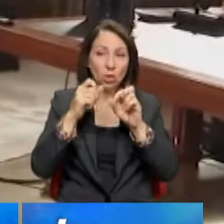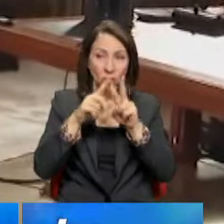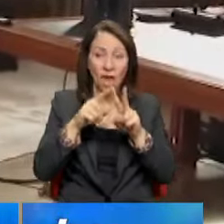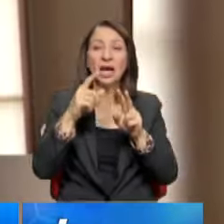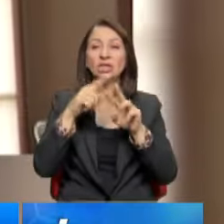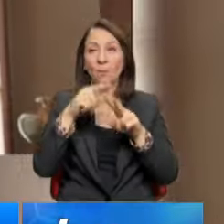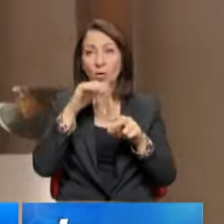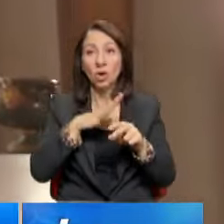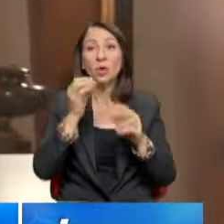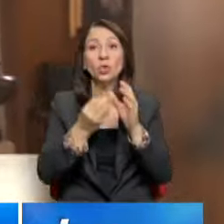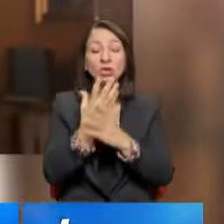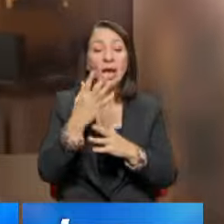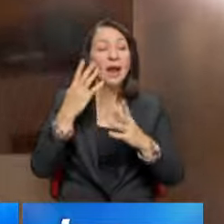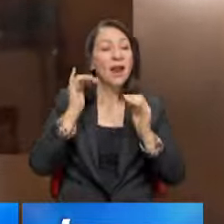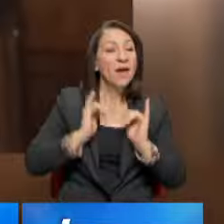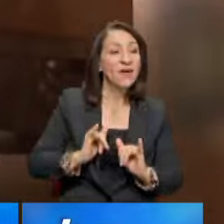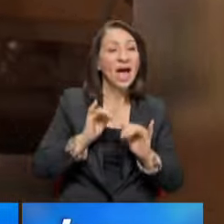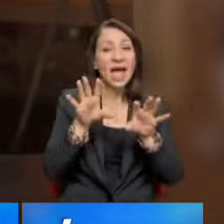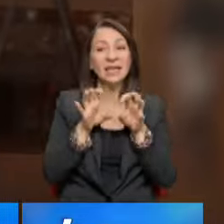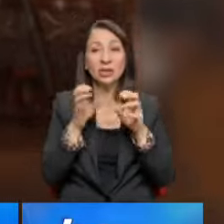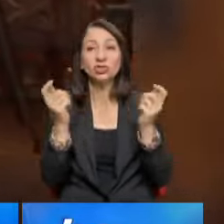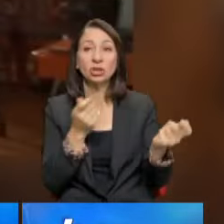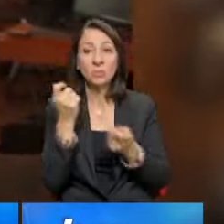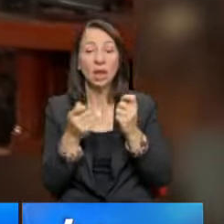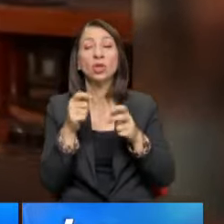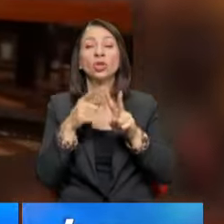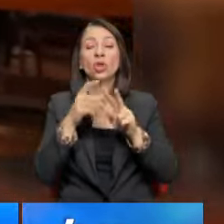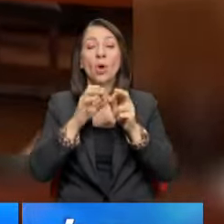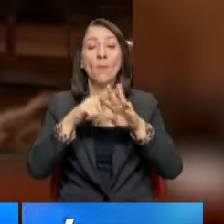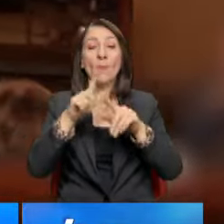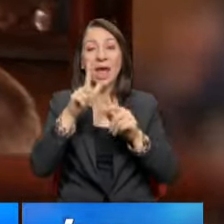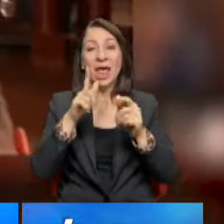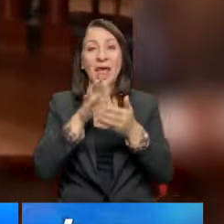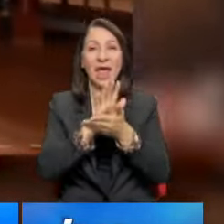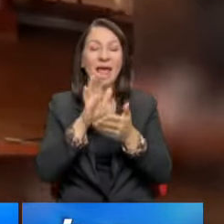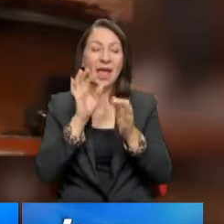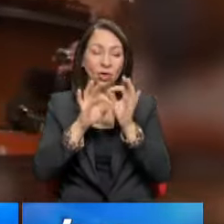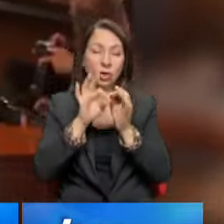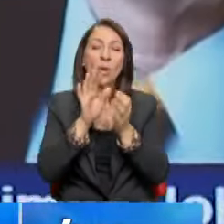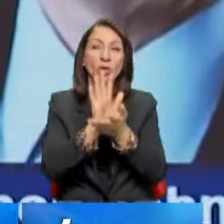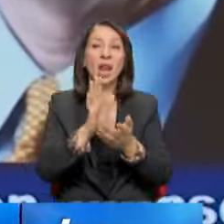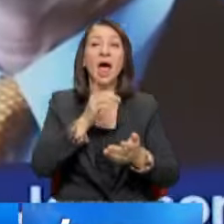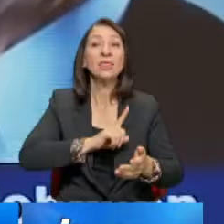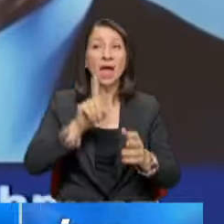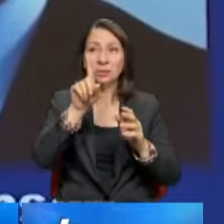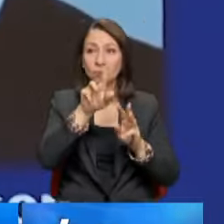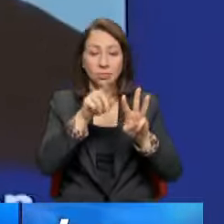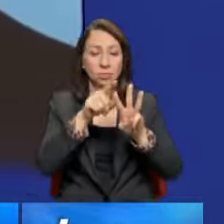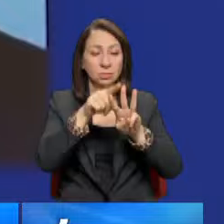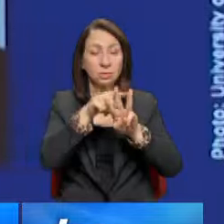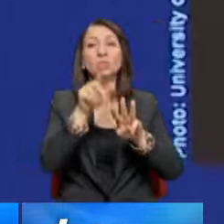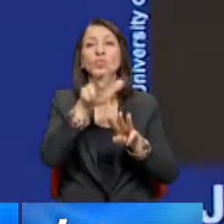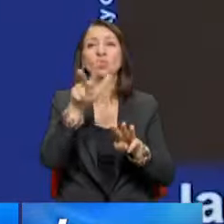kurumların oluşumu ve refah etkileri konusundaki çalışmalarıyla Nobel Ekonomi Ödülü'ne aday gösterilmişti ve ödül 3 bilim insanına